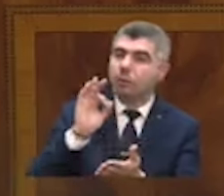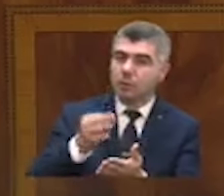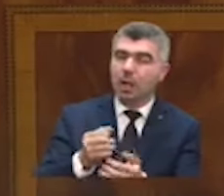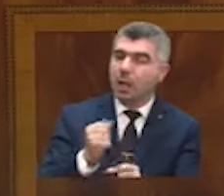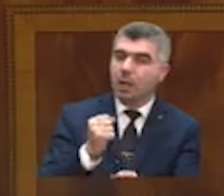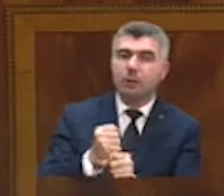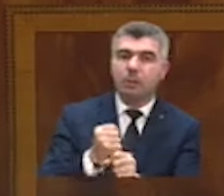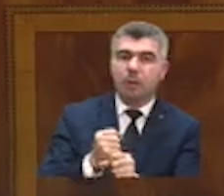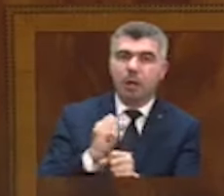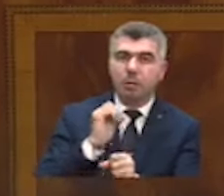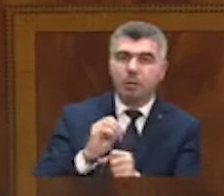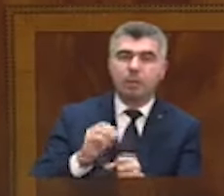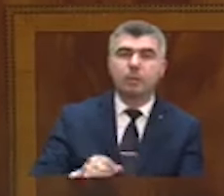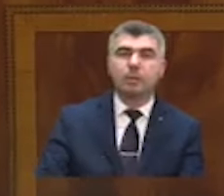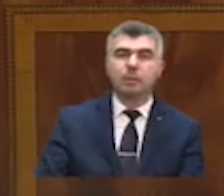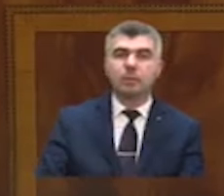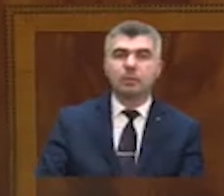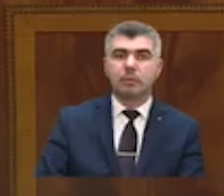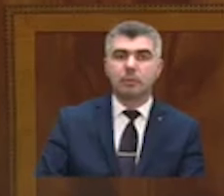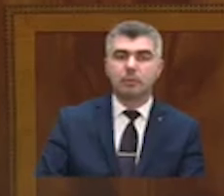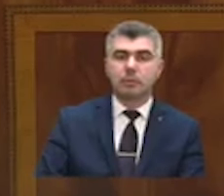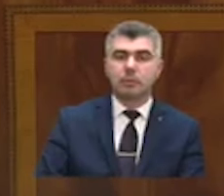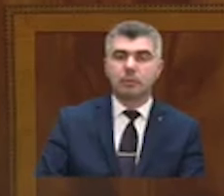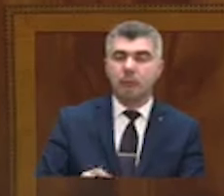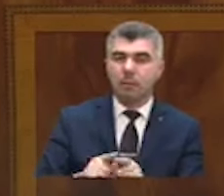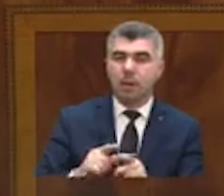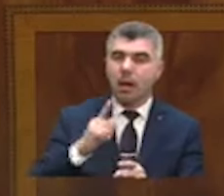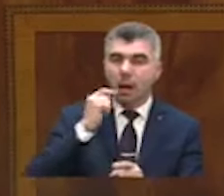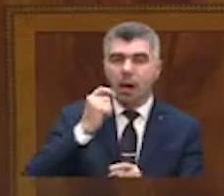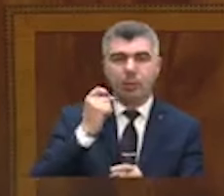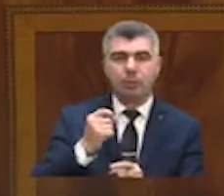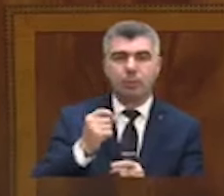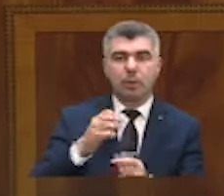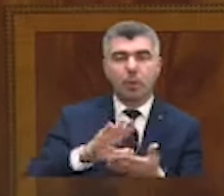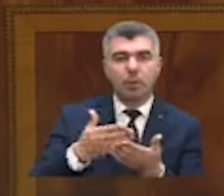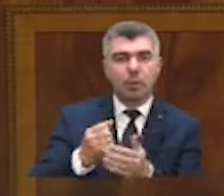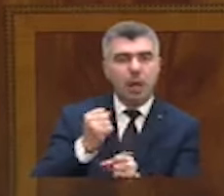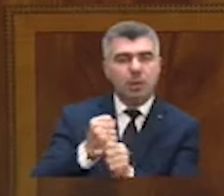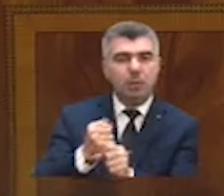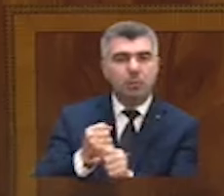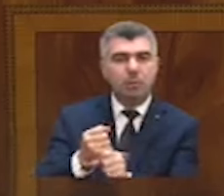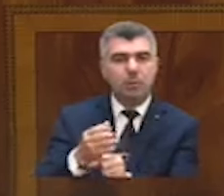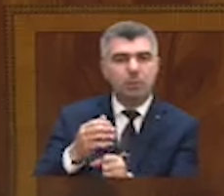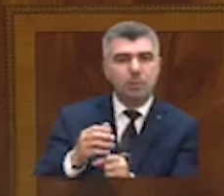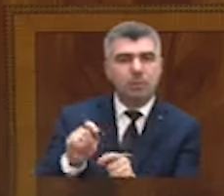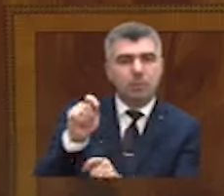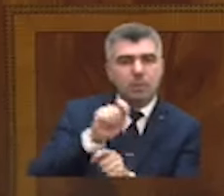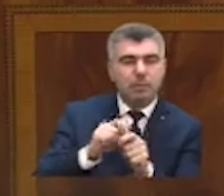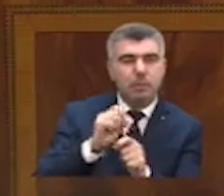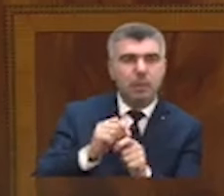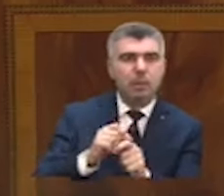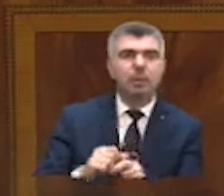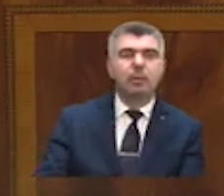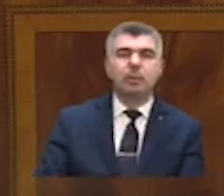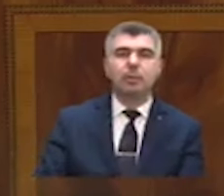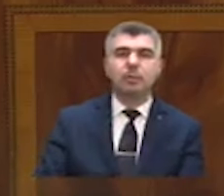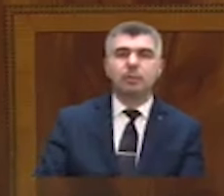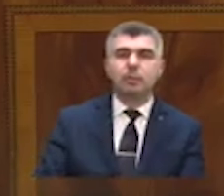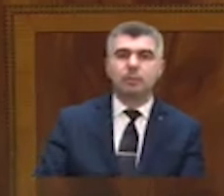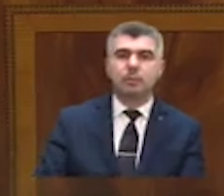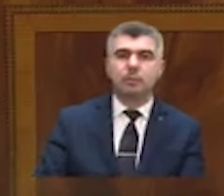الفلاحه في الاستثمارات ديالهم لانه رجال وعملوا وخدموا هي اللي